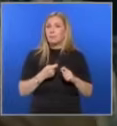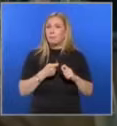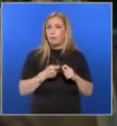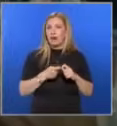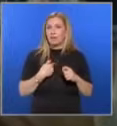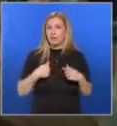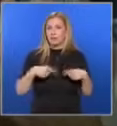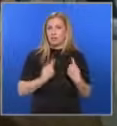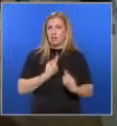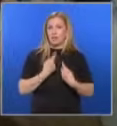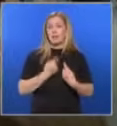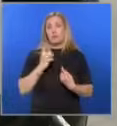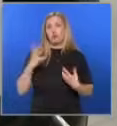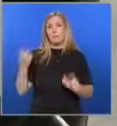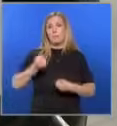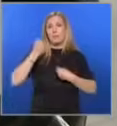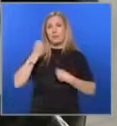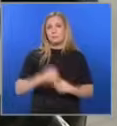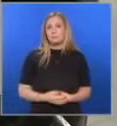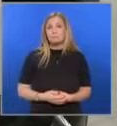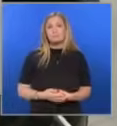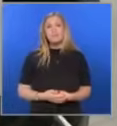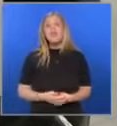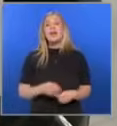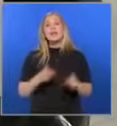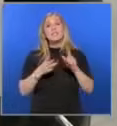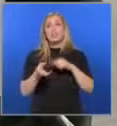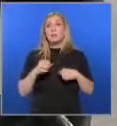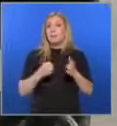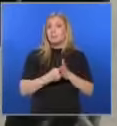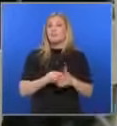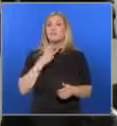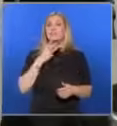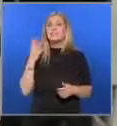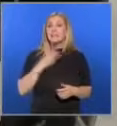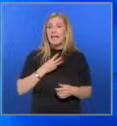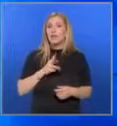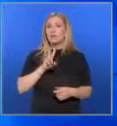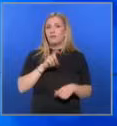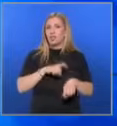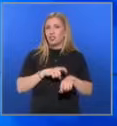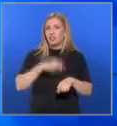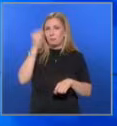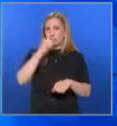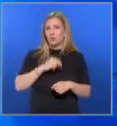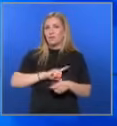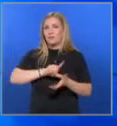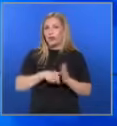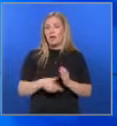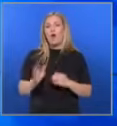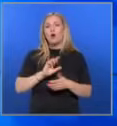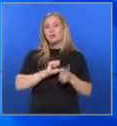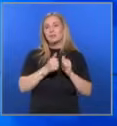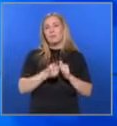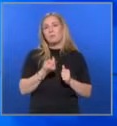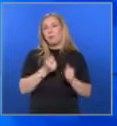коригирани и естествено да може да победим. Реваншът е в сряда от 20 часа българско време. Още спорт в емисията ни